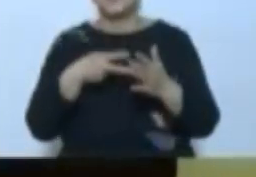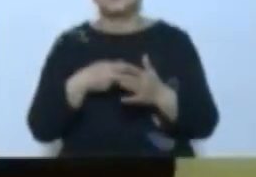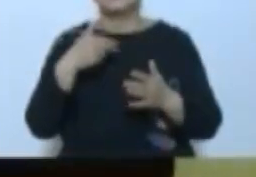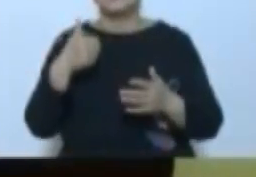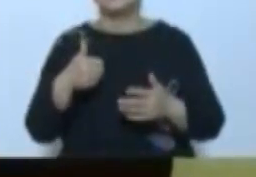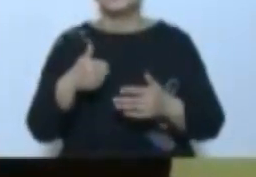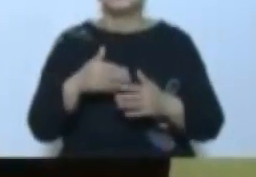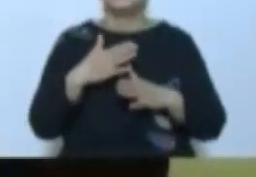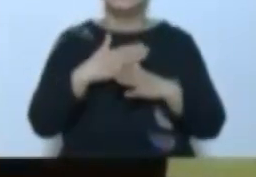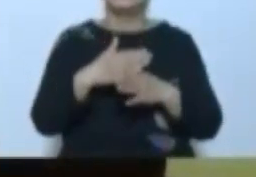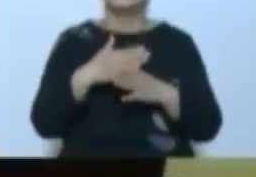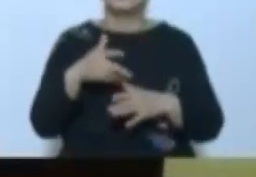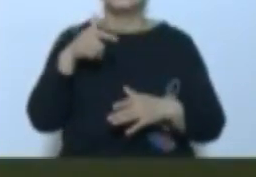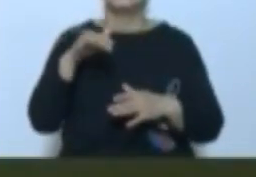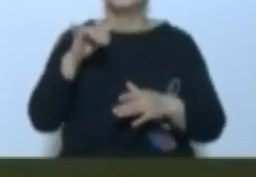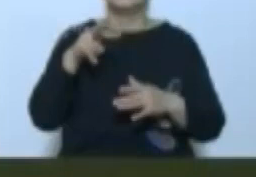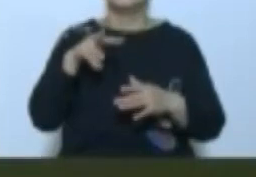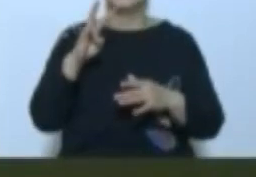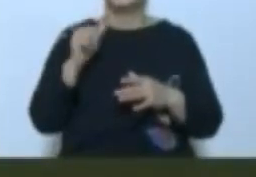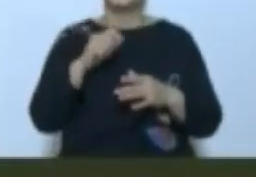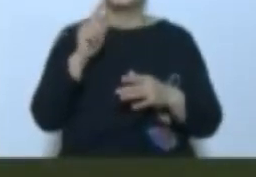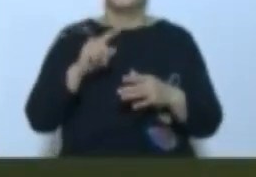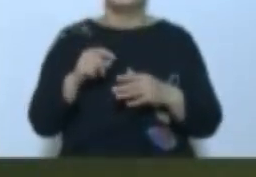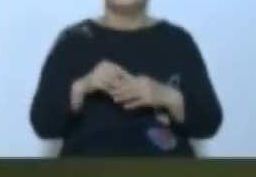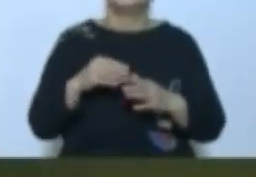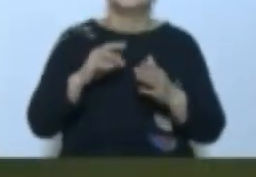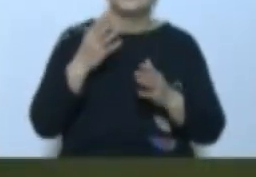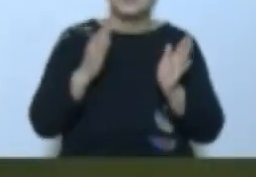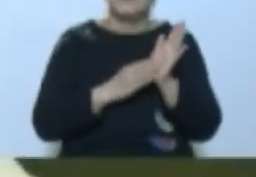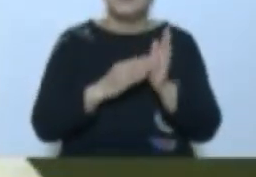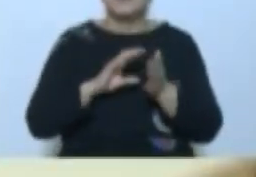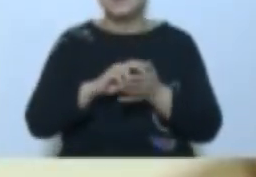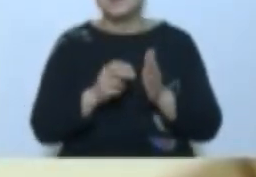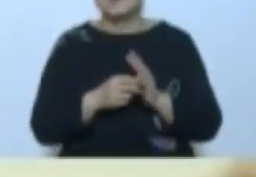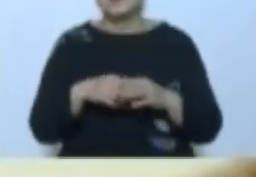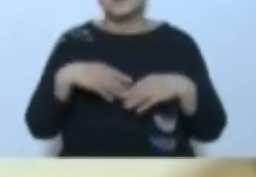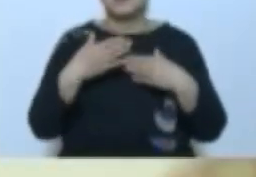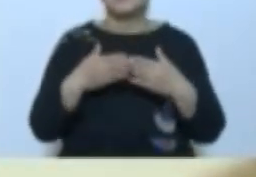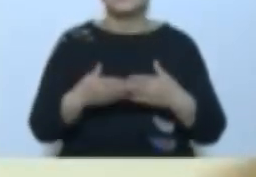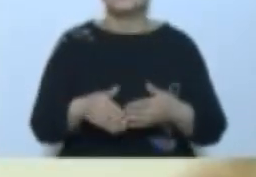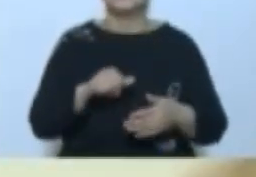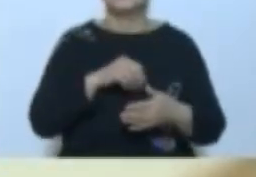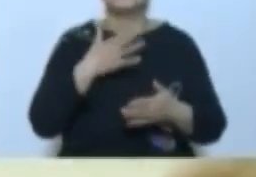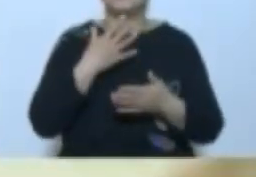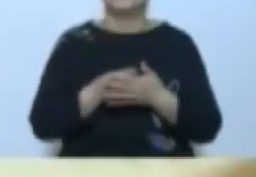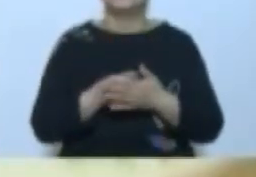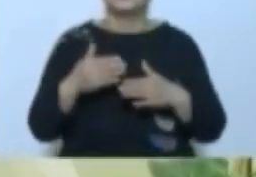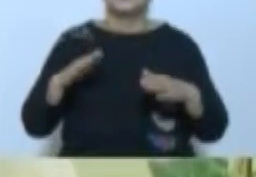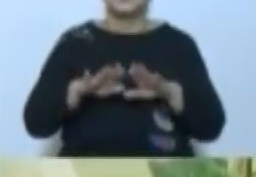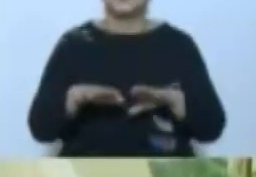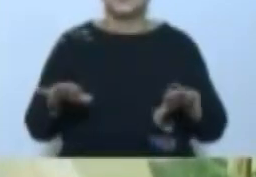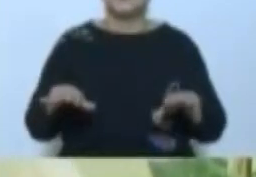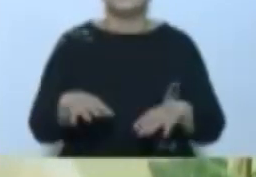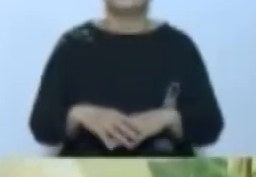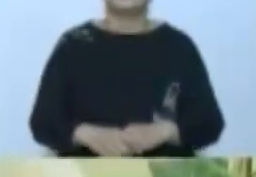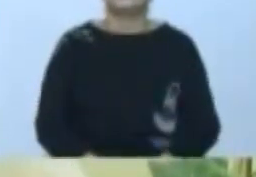Классный руководитель Гульнас Жубанова, ведущая Диляру с 9 класса, возлагает большие надежды на будущее своей ученицы.